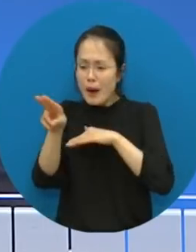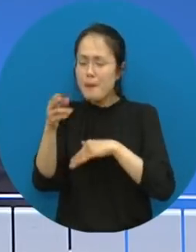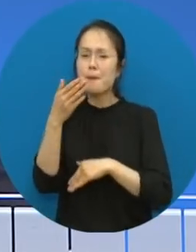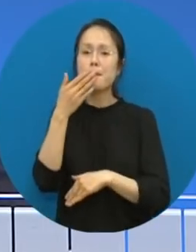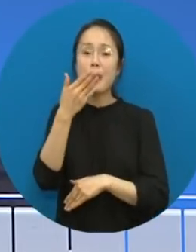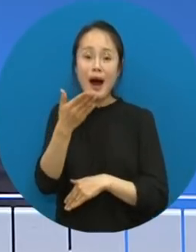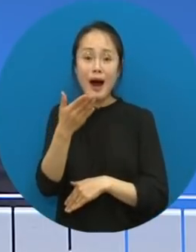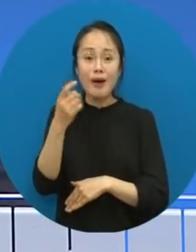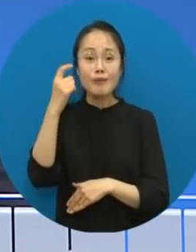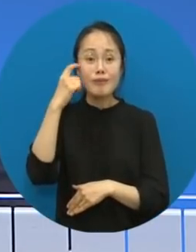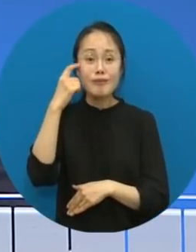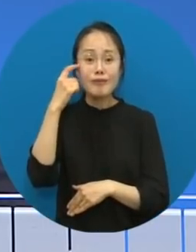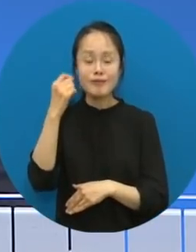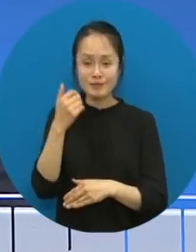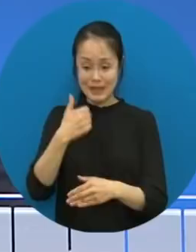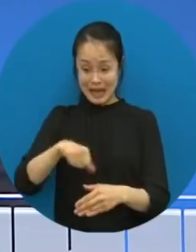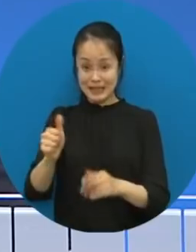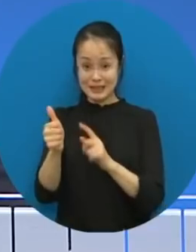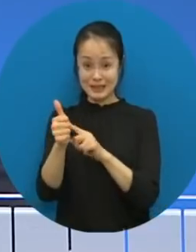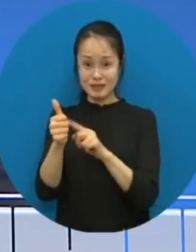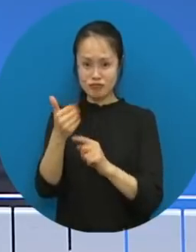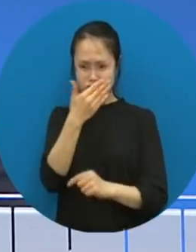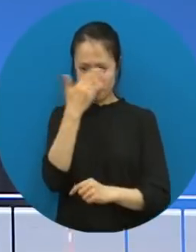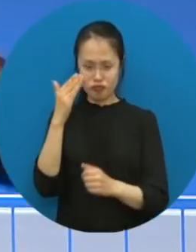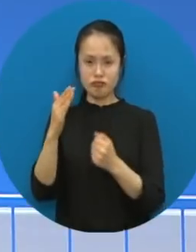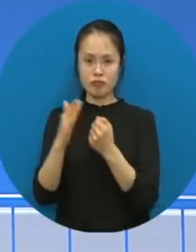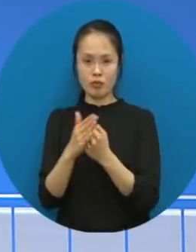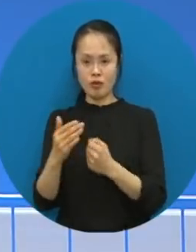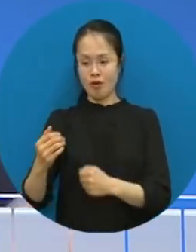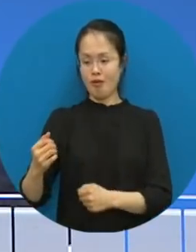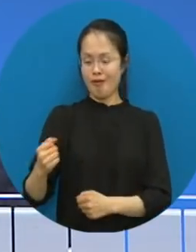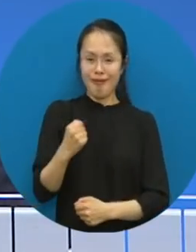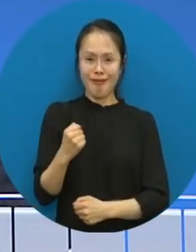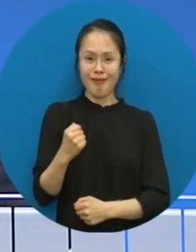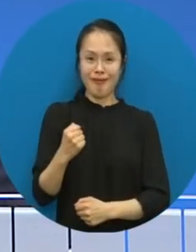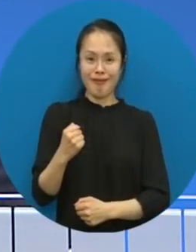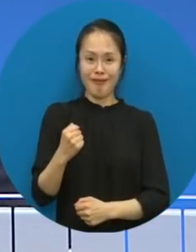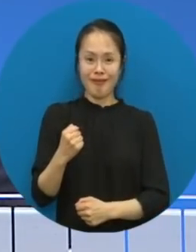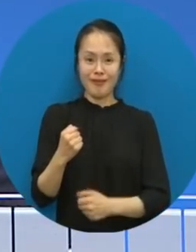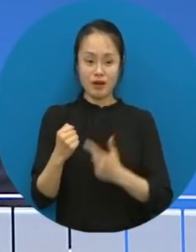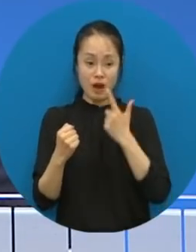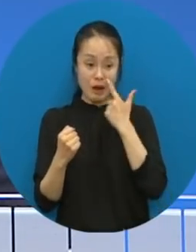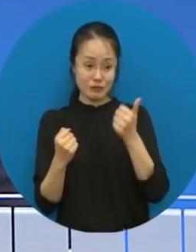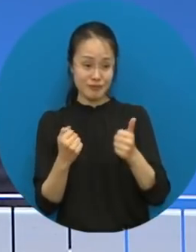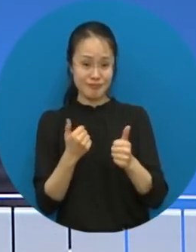왜? 힘은 이삭이 더 셉니다. 그러니까 이삭이 맺죠, 그죠?